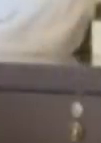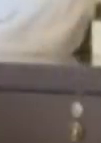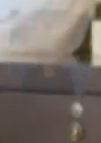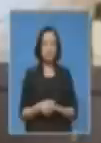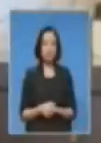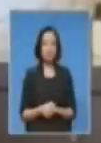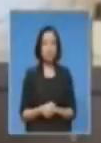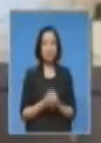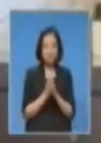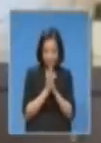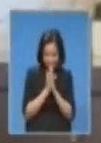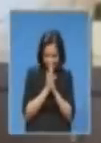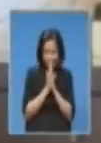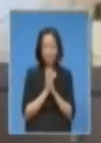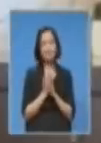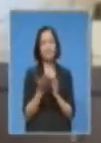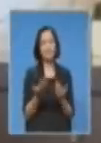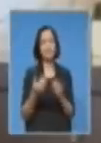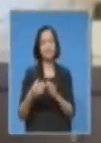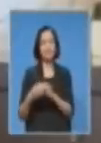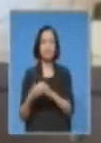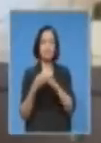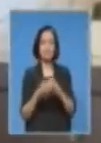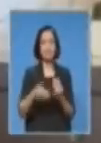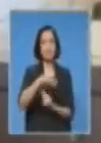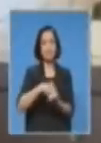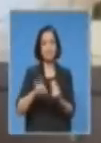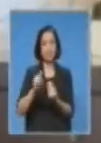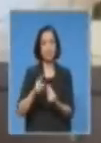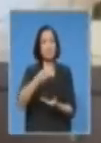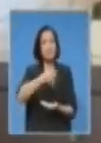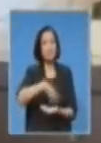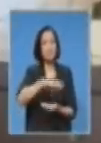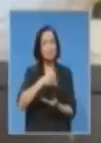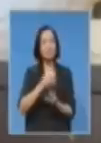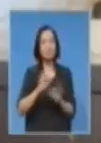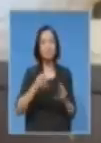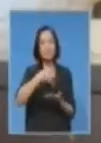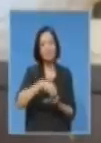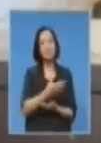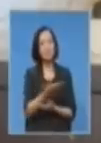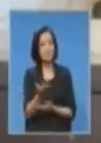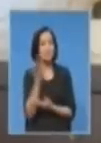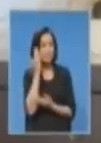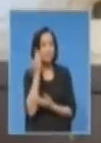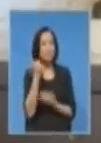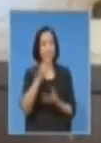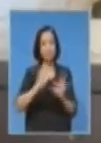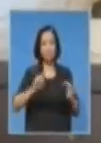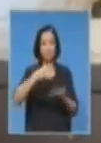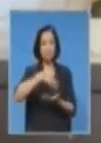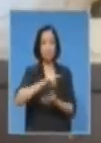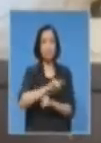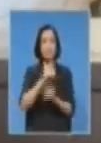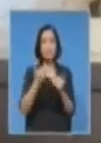สวัสดีครับท่านผู้ชมวันนี้ผมพาทีมงานเศรษฐกิจมาเล่าเรื่องบางเรื่องให้ฟังนะครับเรื่องที่จะเล่าให้ฟังวันนี้